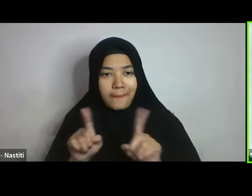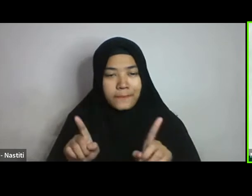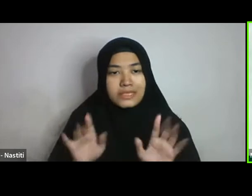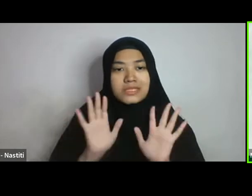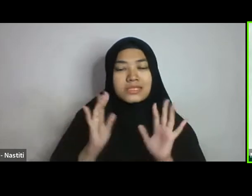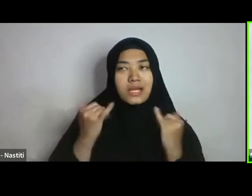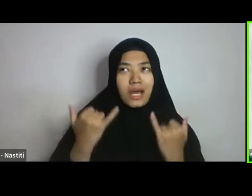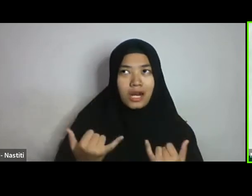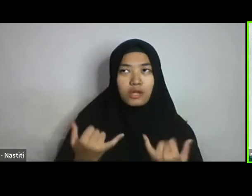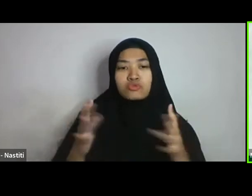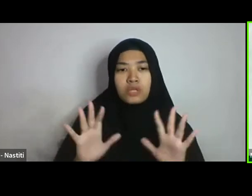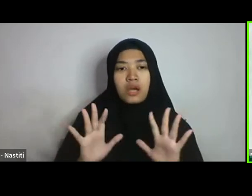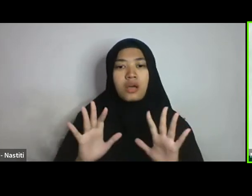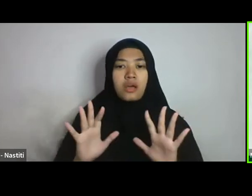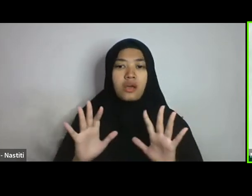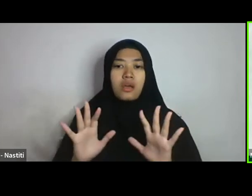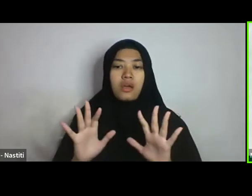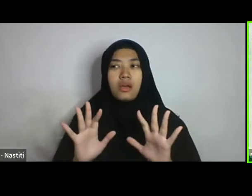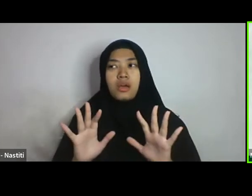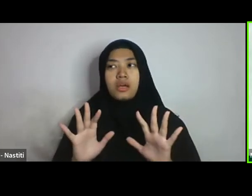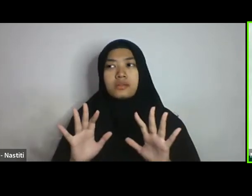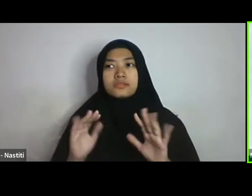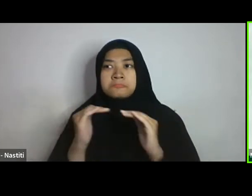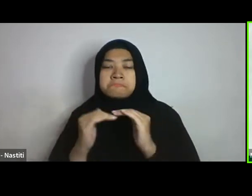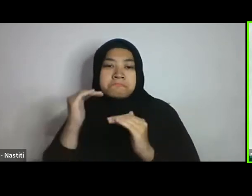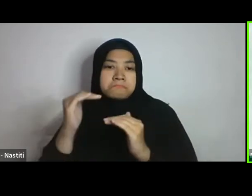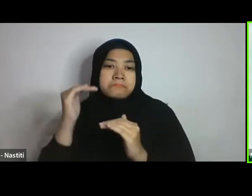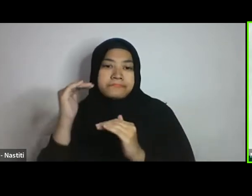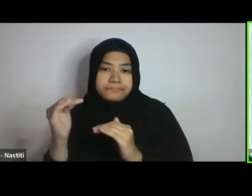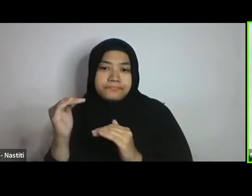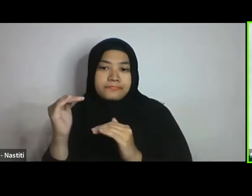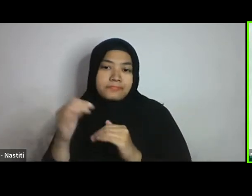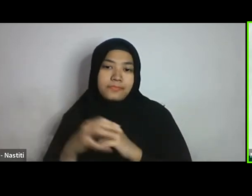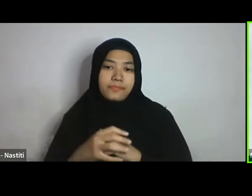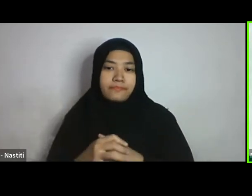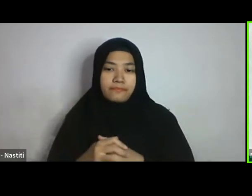itu banyak mereka putus obat karena sudah habis-habisan ya,